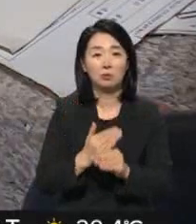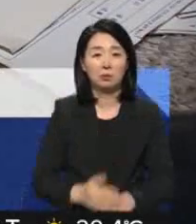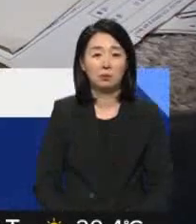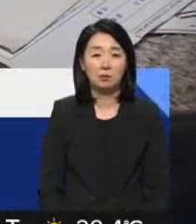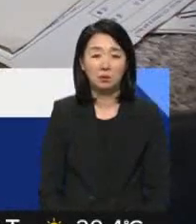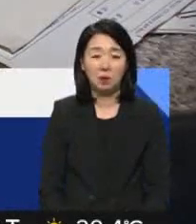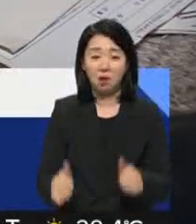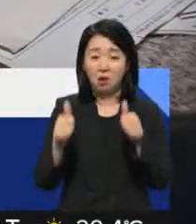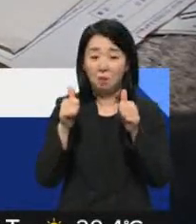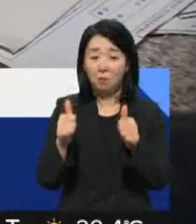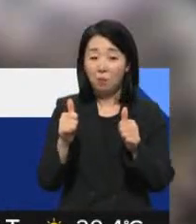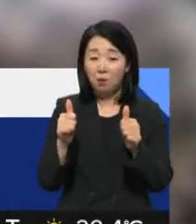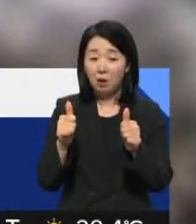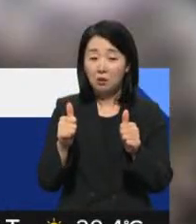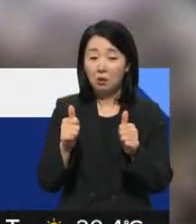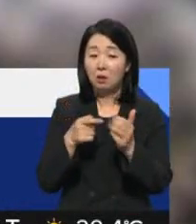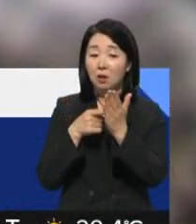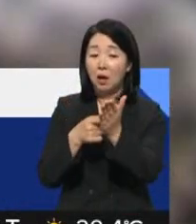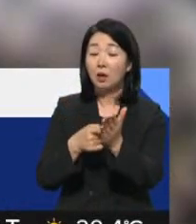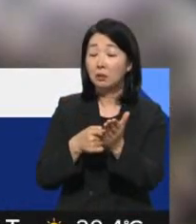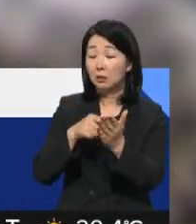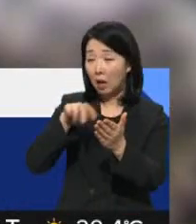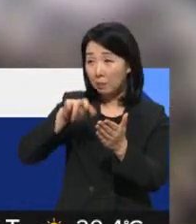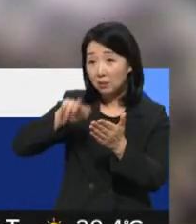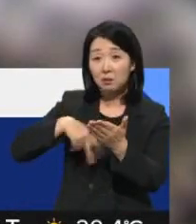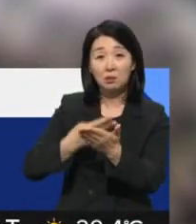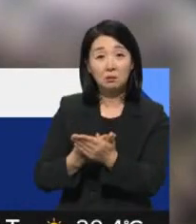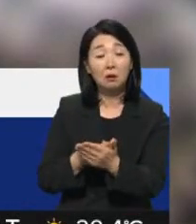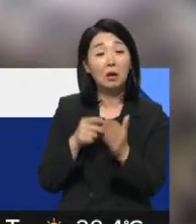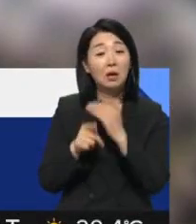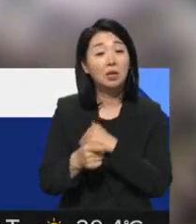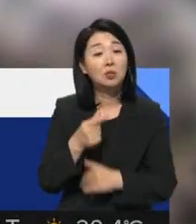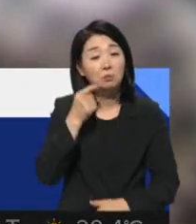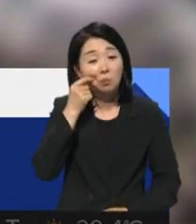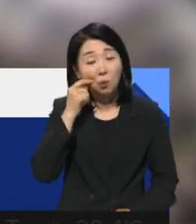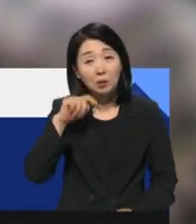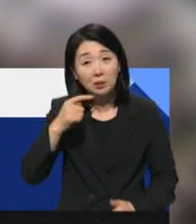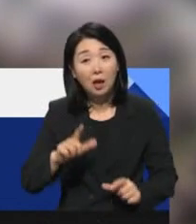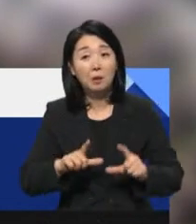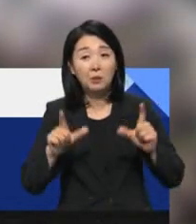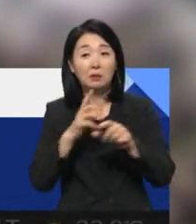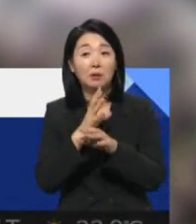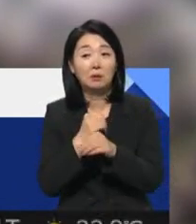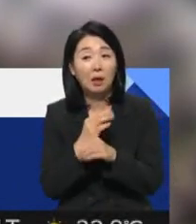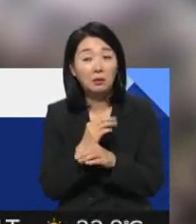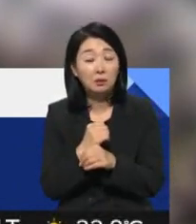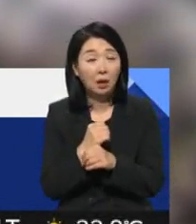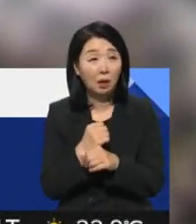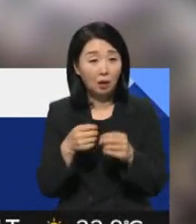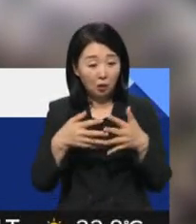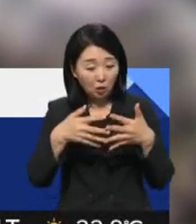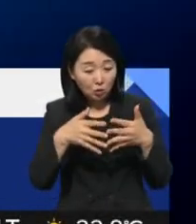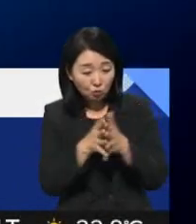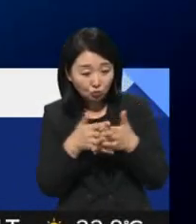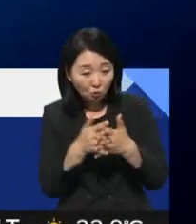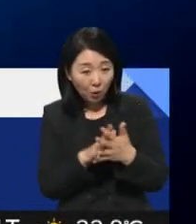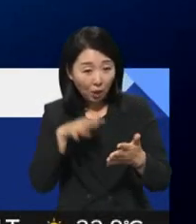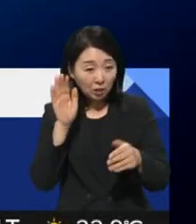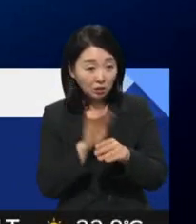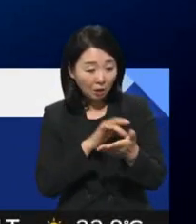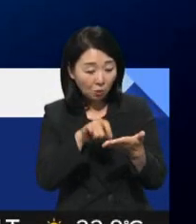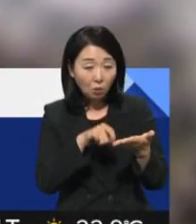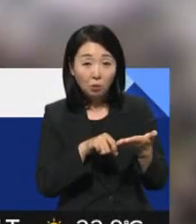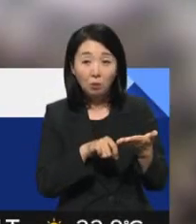법원까지 갔는데 그 앞에서 쓰러져서 못 갔고, 두 번째는 다음 날로 날짜를 수천 배 잘못 적어놔서 못 갔다.